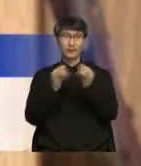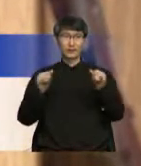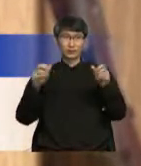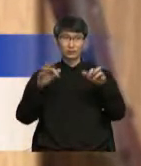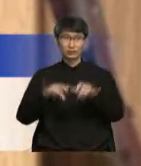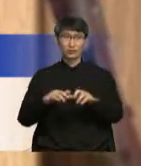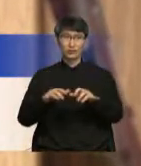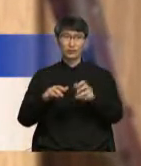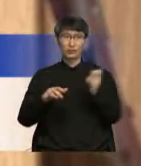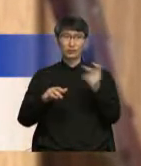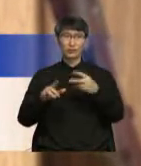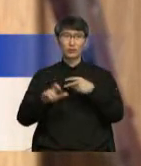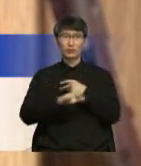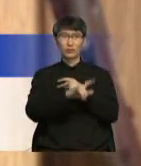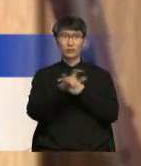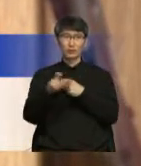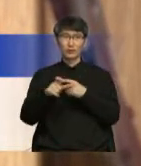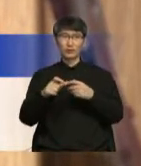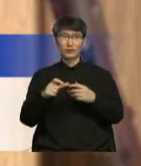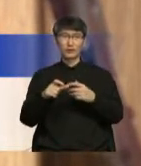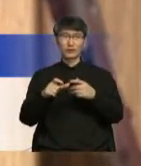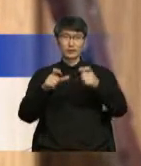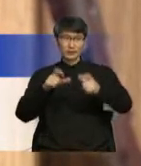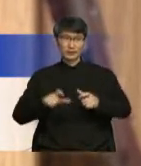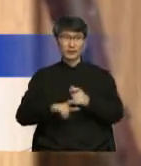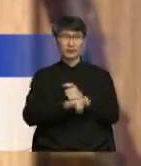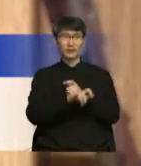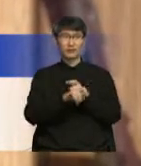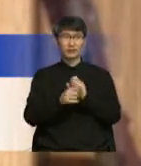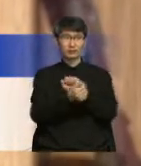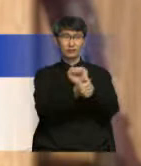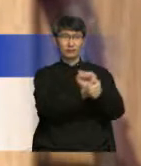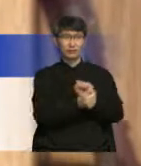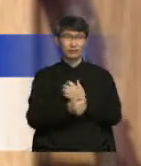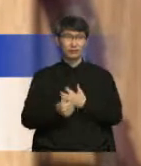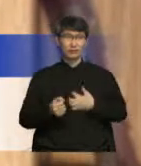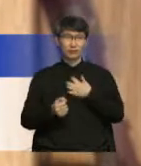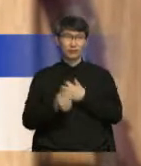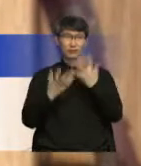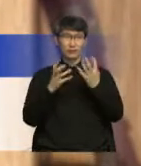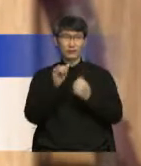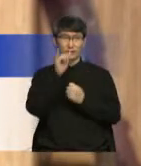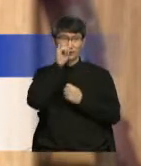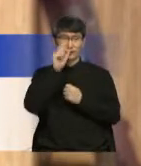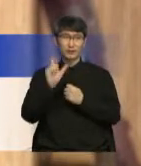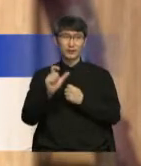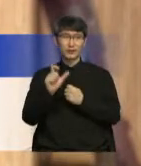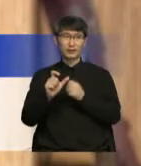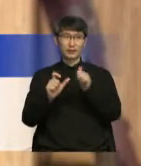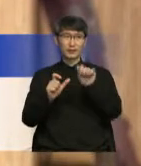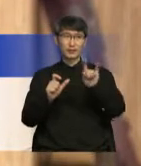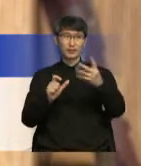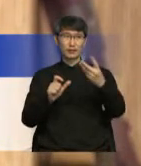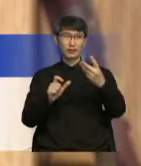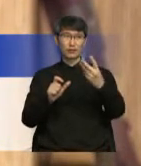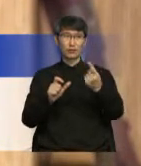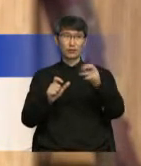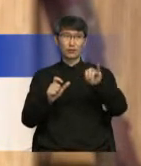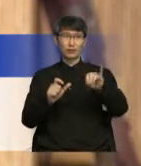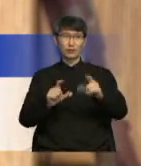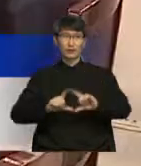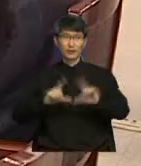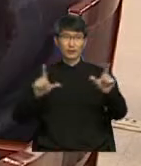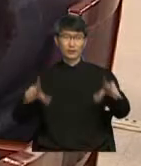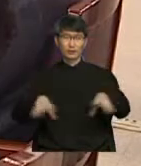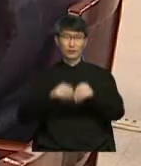여러분이 꽈 콜레보레이션 다음이 물을 내리다가 다양화된 원래 이 장막 배들을